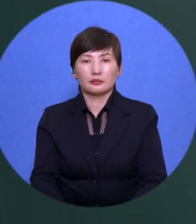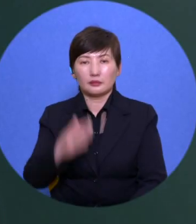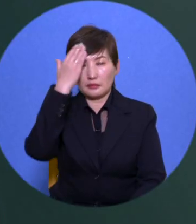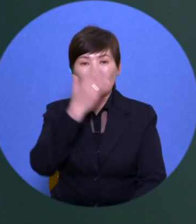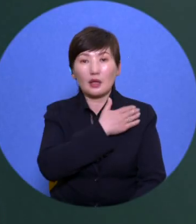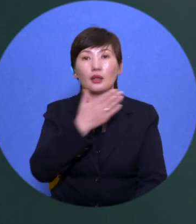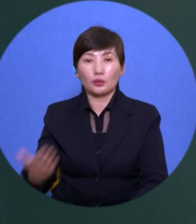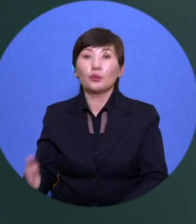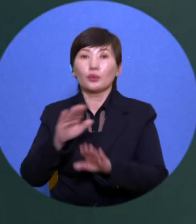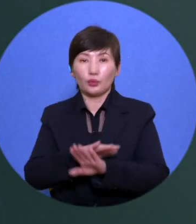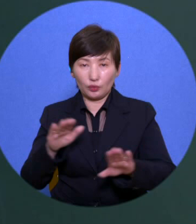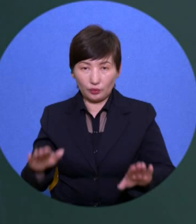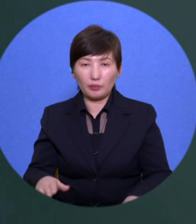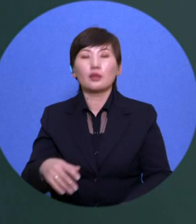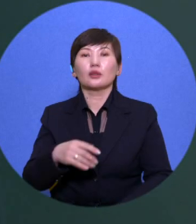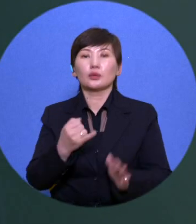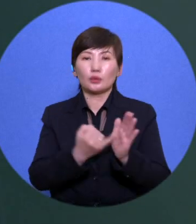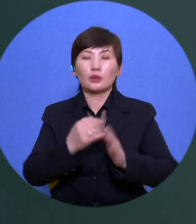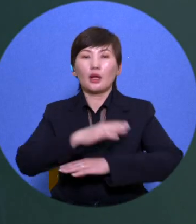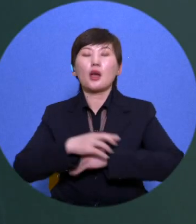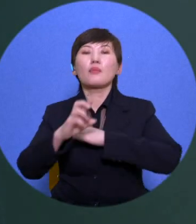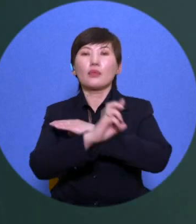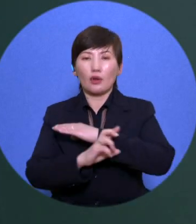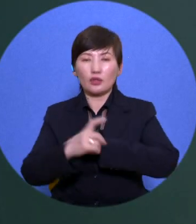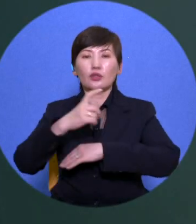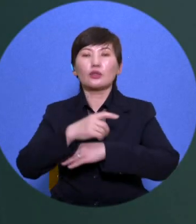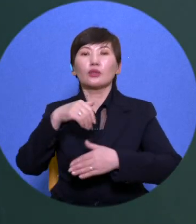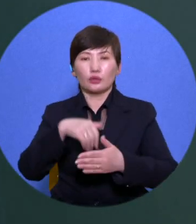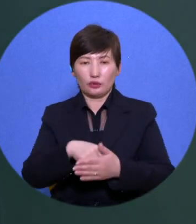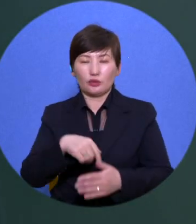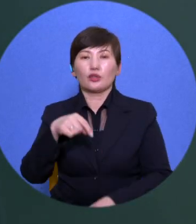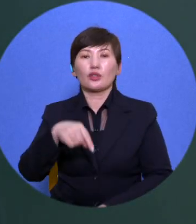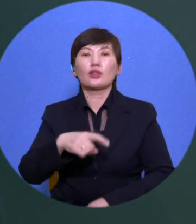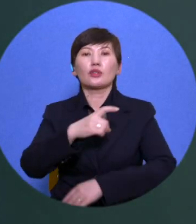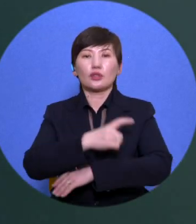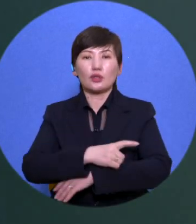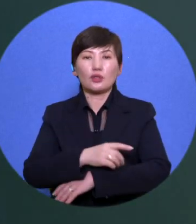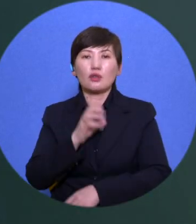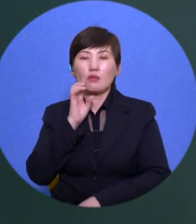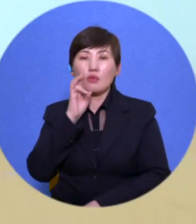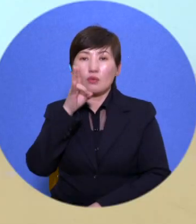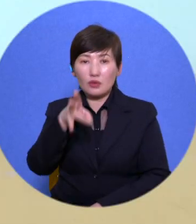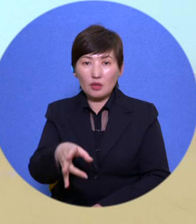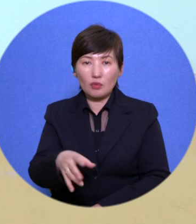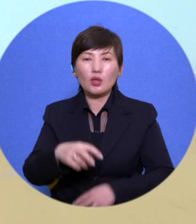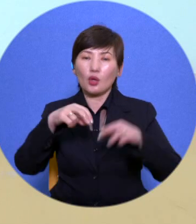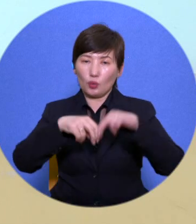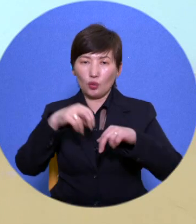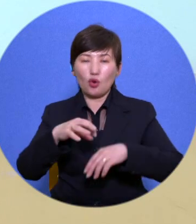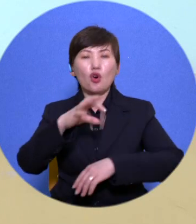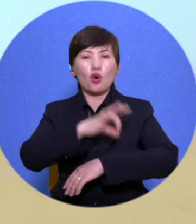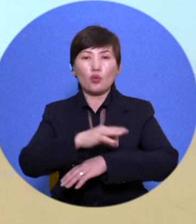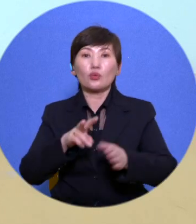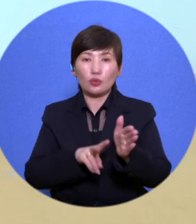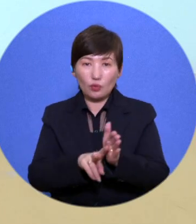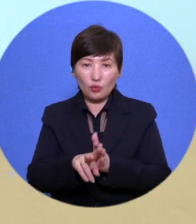Сайн байцгааны хүүхдүүдээ. Бид нар өнөөдөр 6 дугаар ангийн биологи хичээл орох гэж байна. За, энэ хичээлээрээ бүгдээрээ хүнсний бүтээгдэхүүний үйлдвэрлэл, өвчин үүсэх